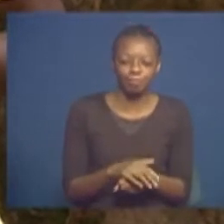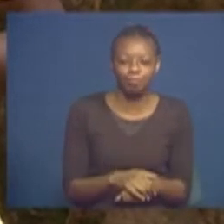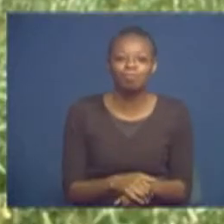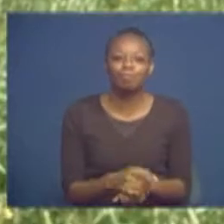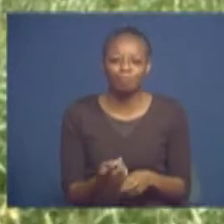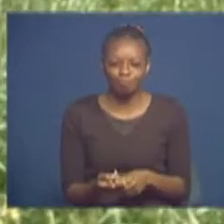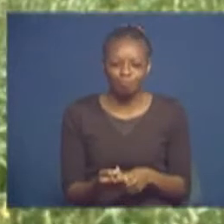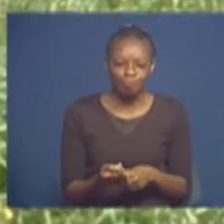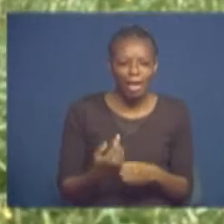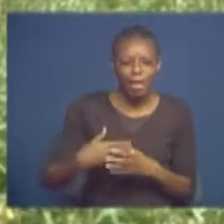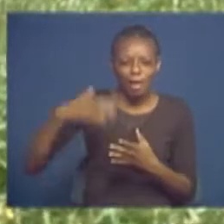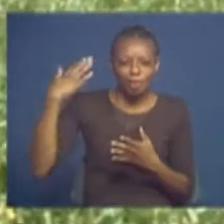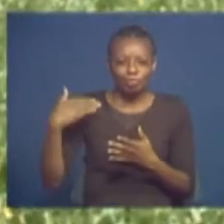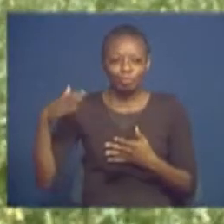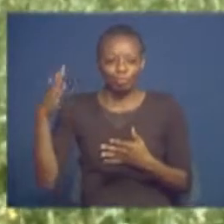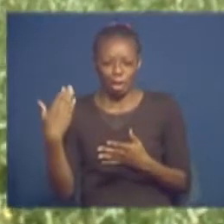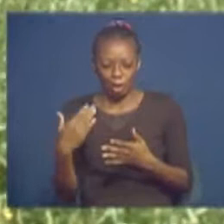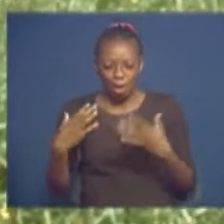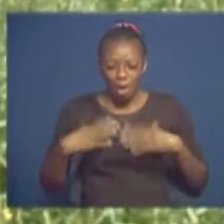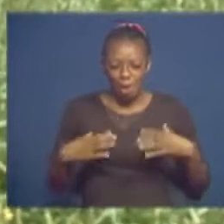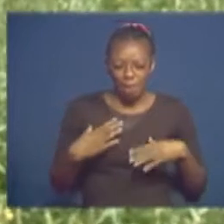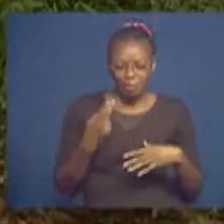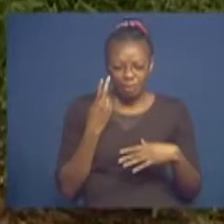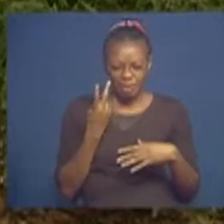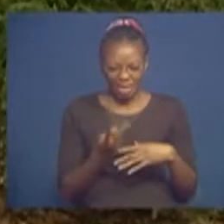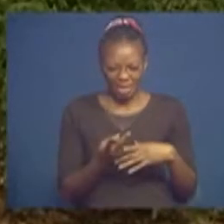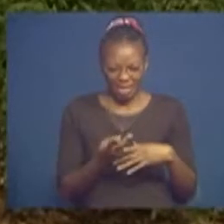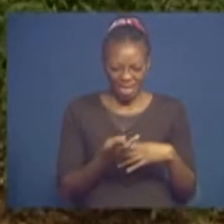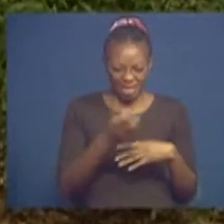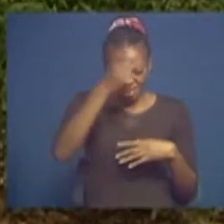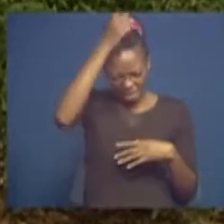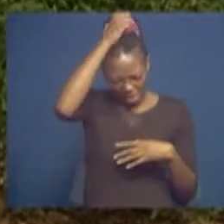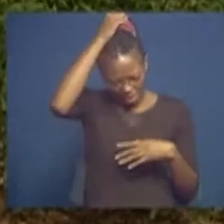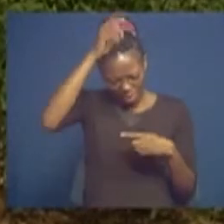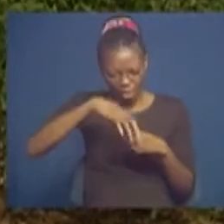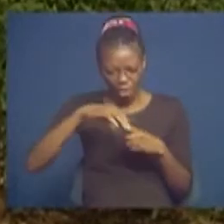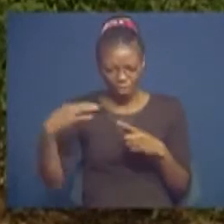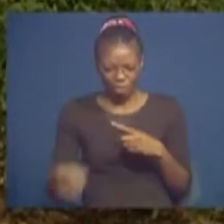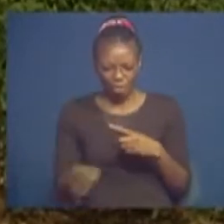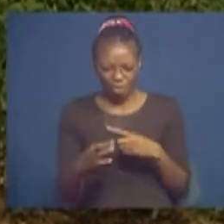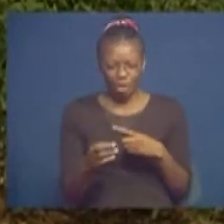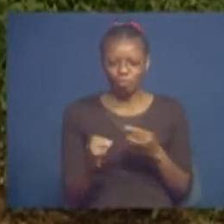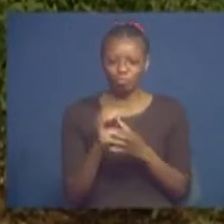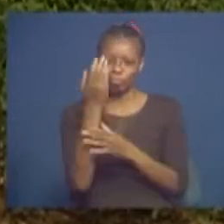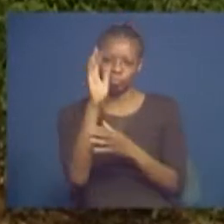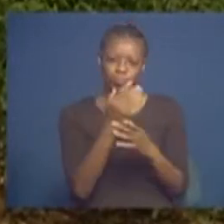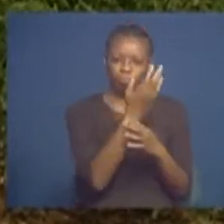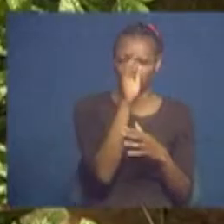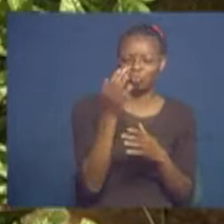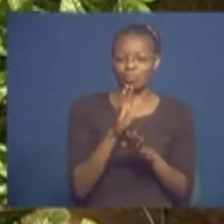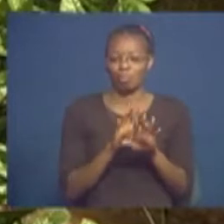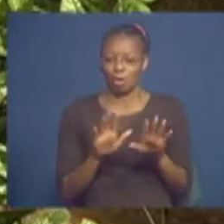kina. Zimekuwa zikijulikana kama mboga za mwituni ama lishe ya mifugo. Hizi si zingine ila mboga